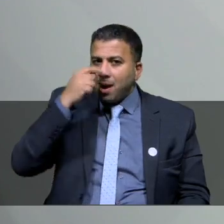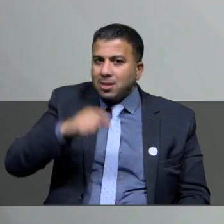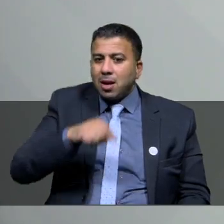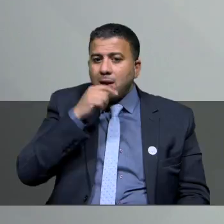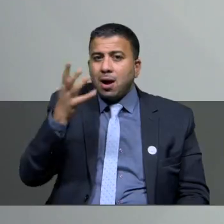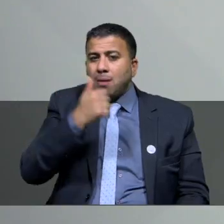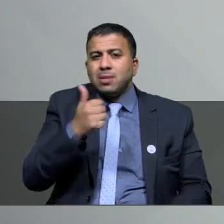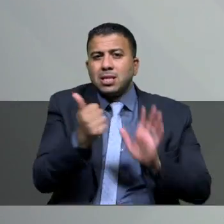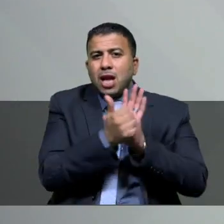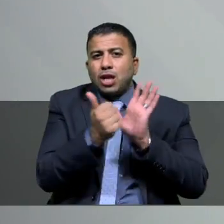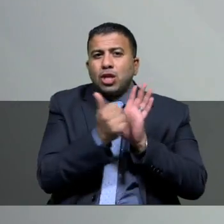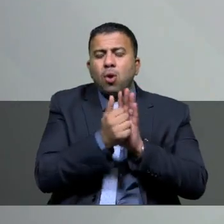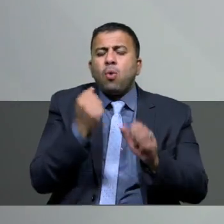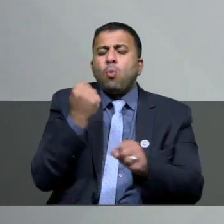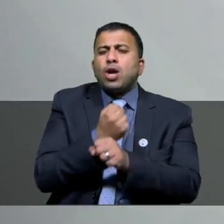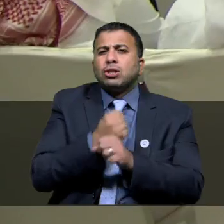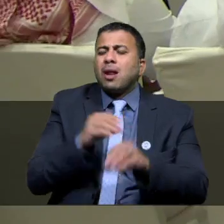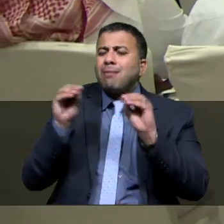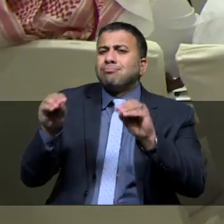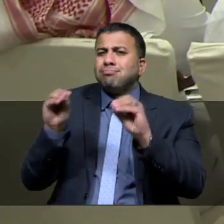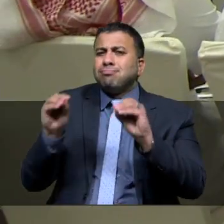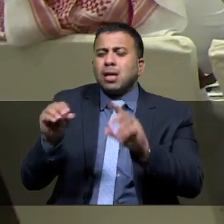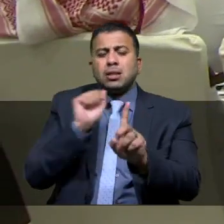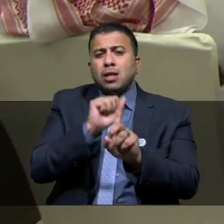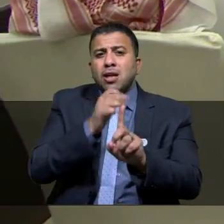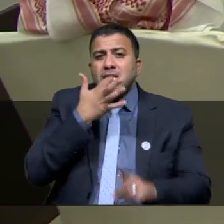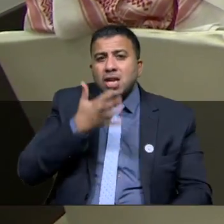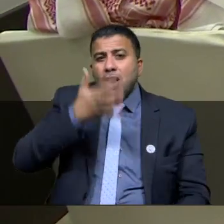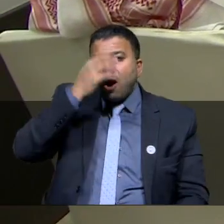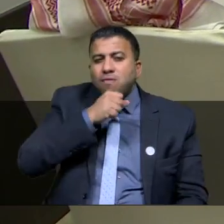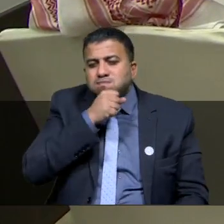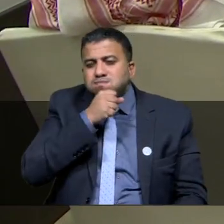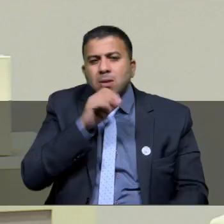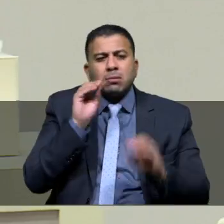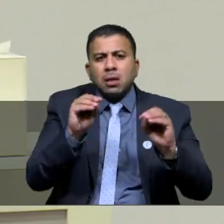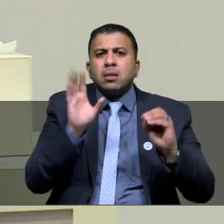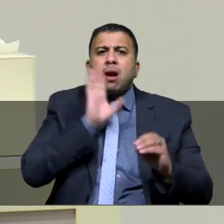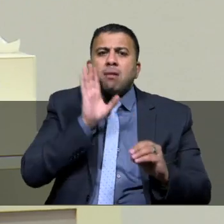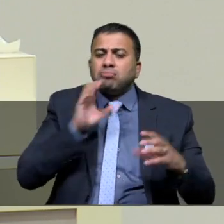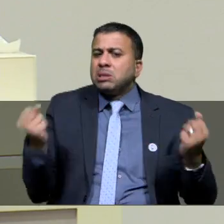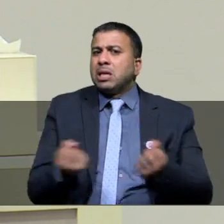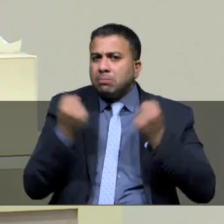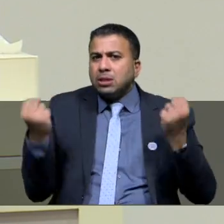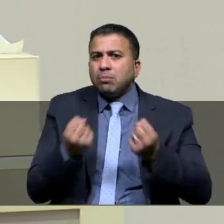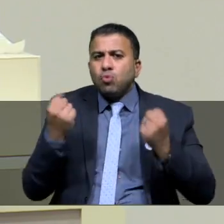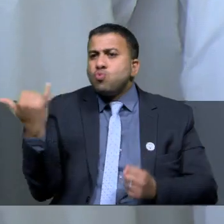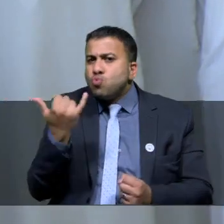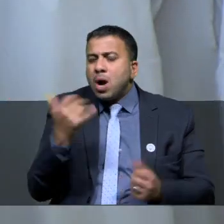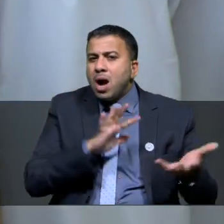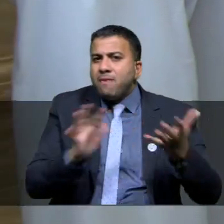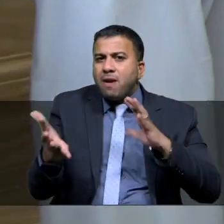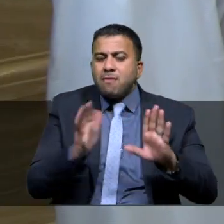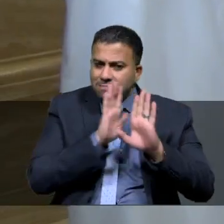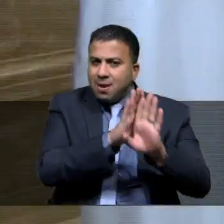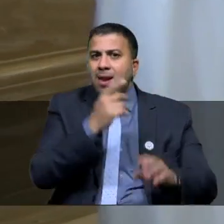ورشة عمل لتدريب المختصين في مجال رعاية كبار السن وأساسياته واحتياجاته. كما